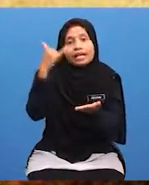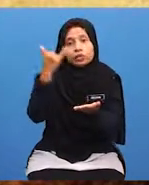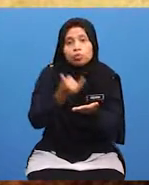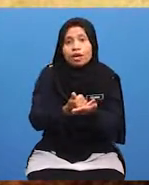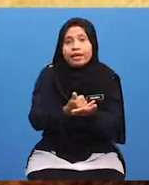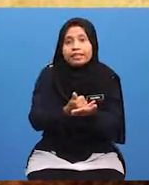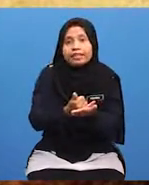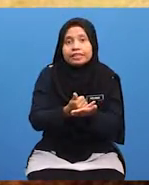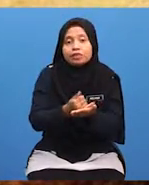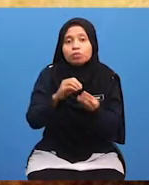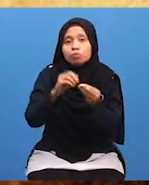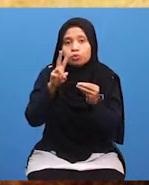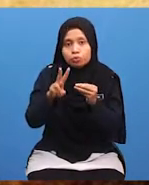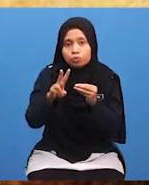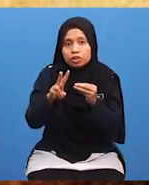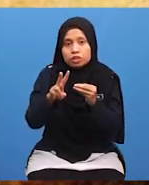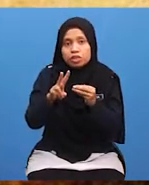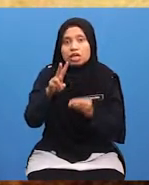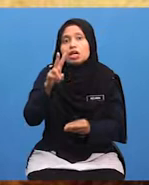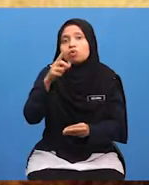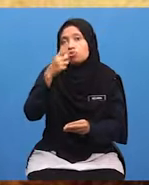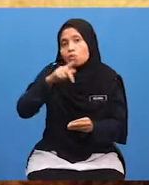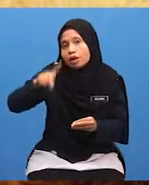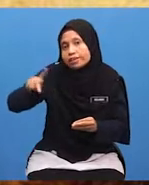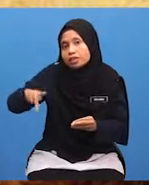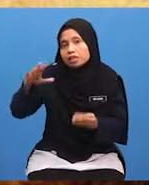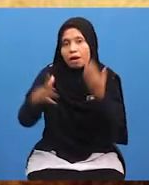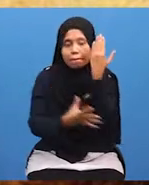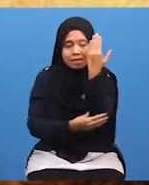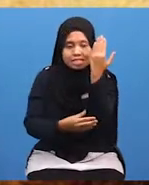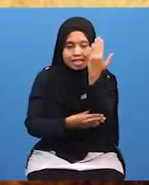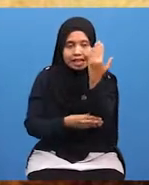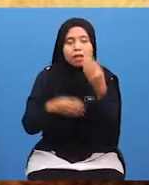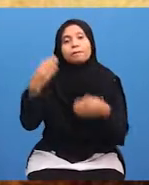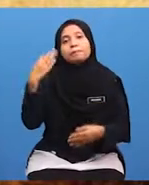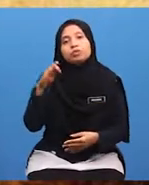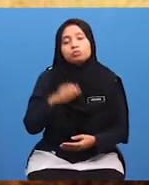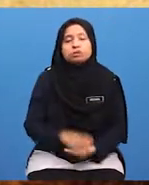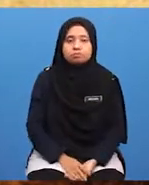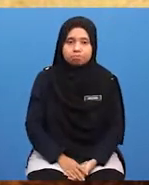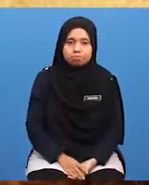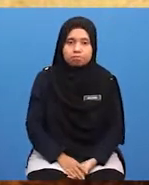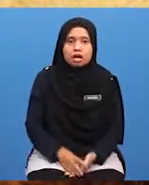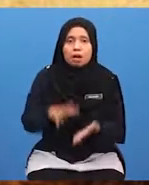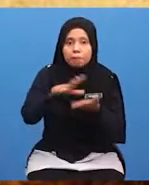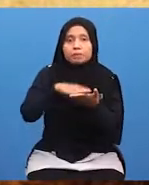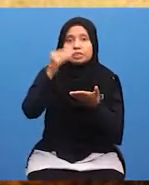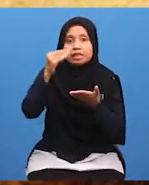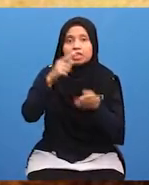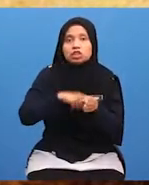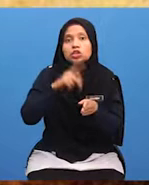yang kedua, Kutab Al-Sabil untuk kanak-kanak miskin dan diberikan secara percuma. Pembelajaran di